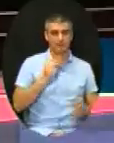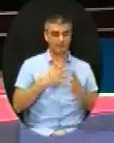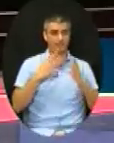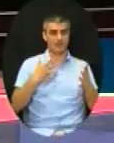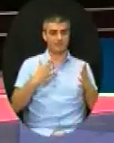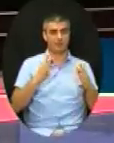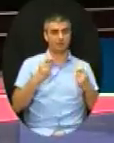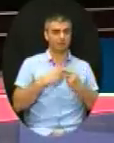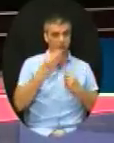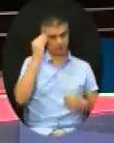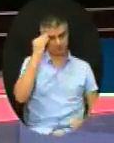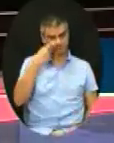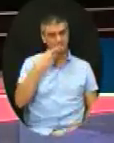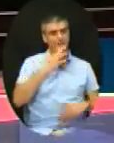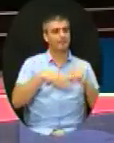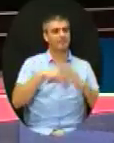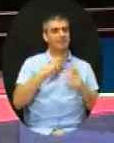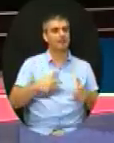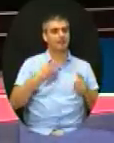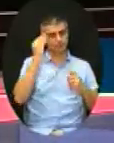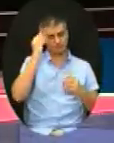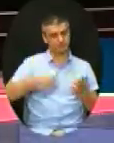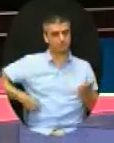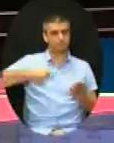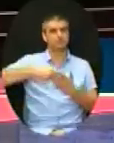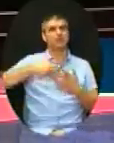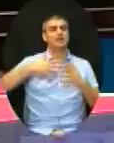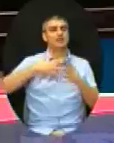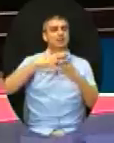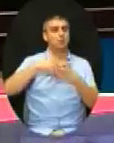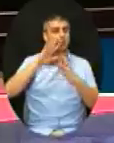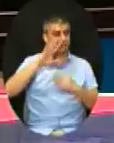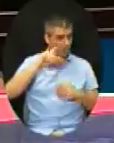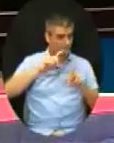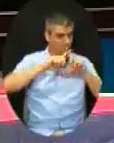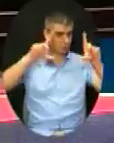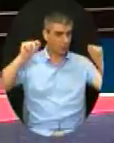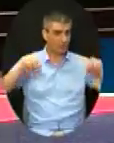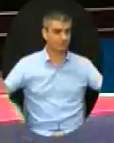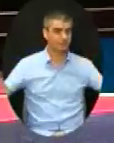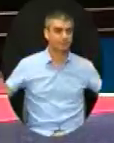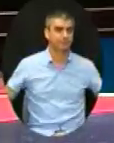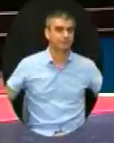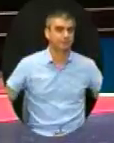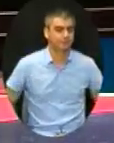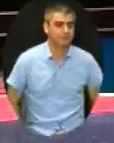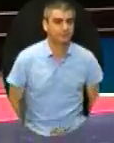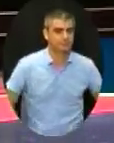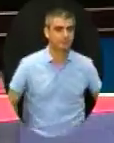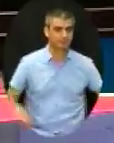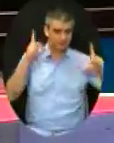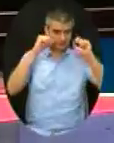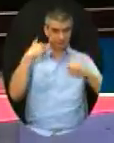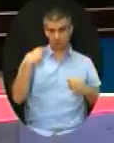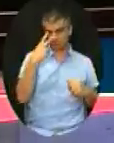אפשר בנושא של בית הספר. קודם כל זה מבנה בית הספר שמומן של האיחוד האירופי. גם עם שלט? כלומר כמו הלימות אלה של... הצילומים שאנחנו ראינו דרך